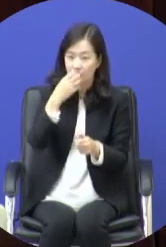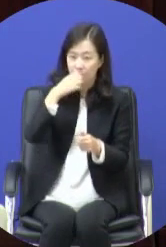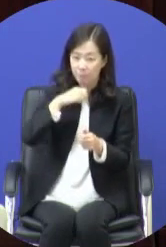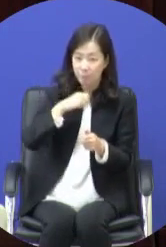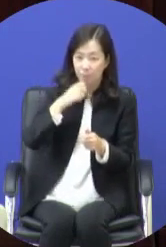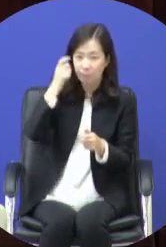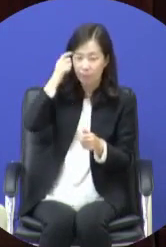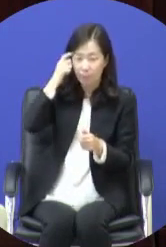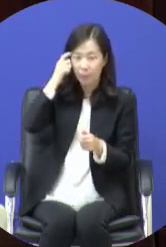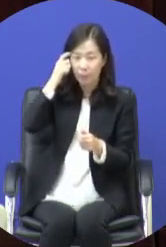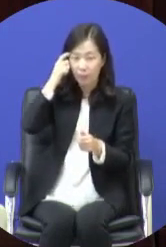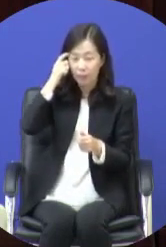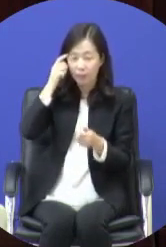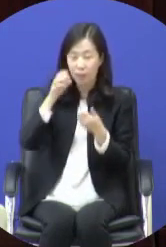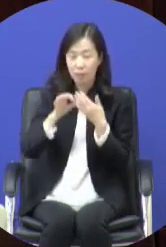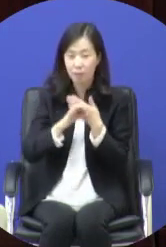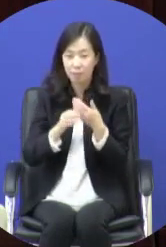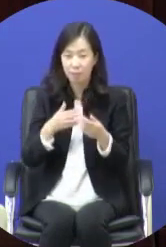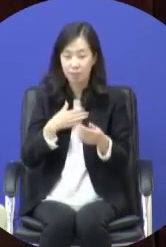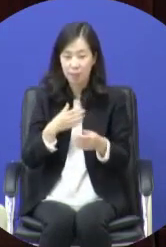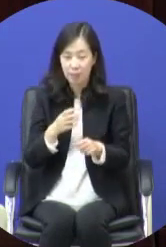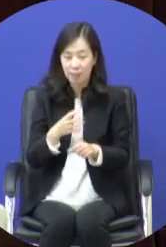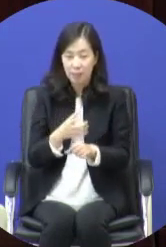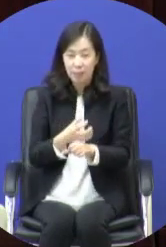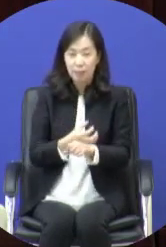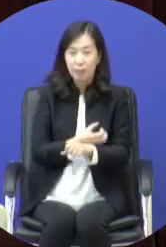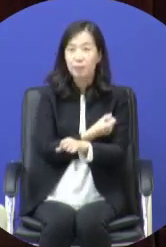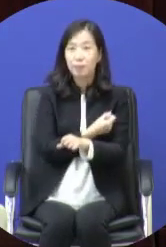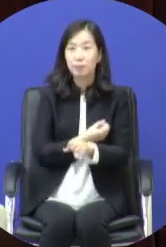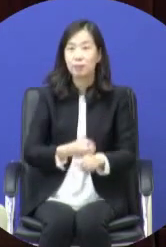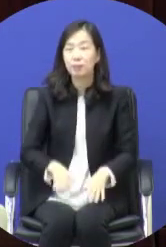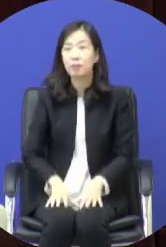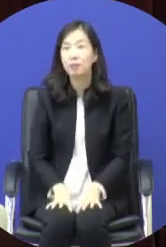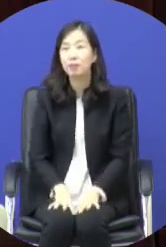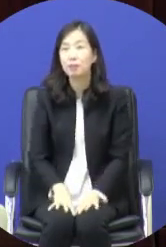아닌지 하는 생각을 하면 등골이 오싹해집니다.